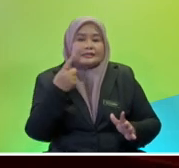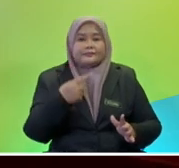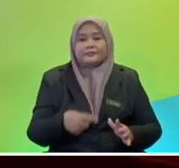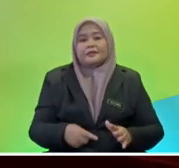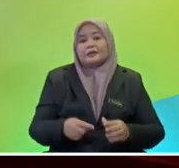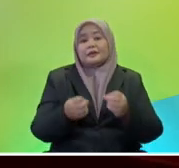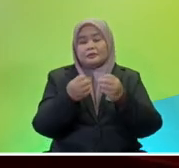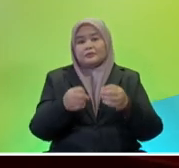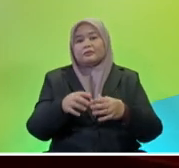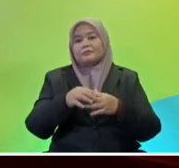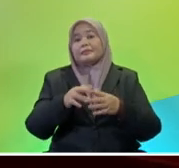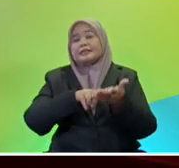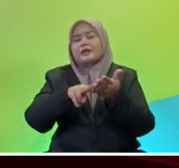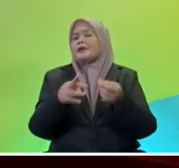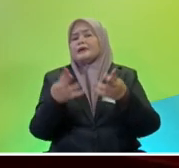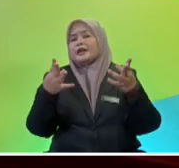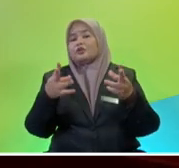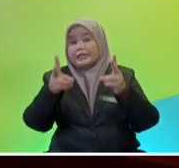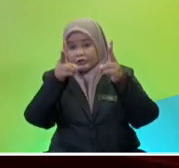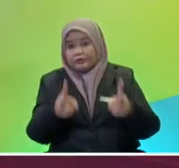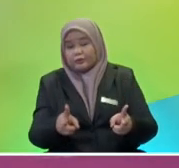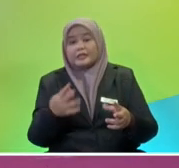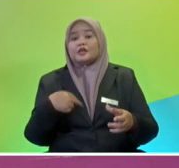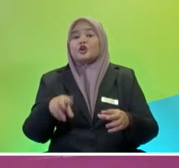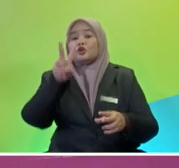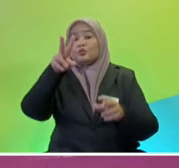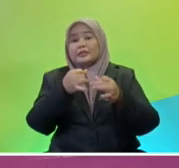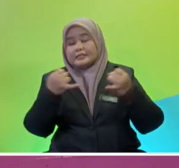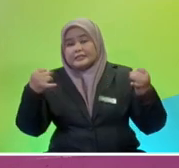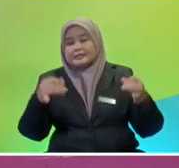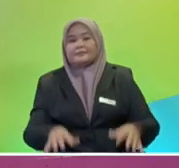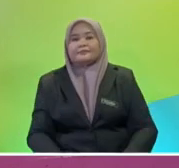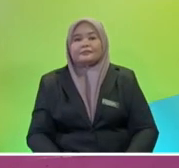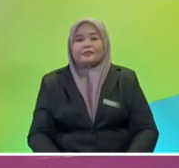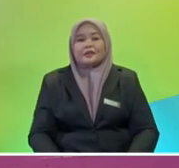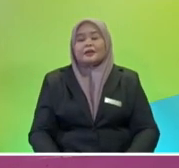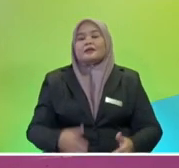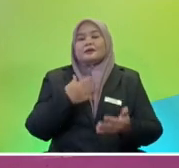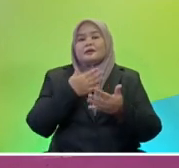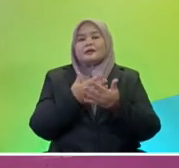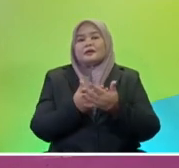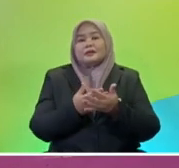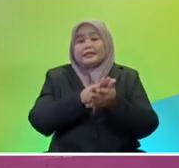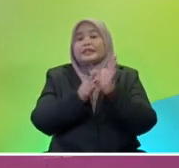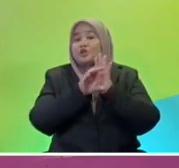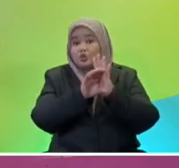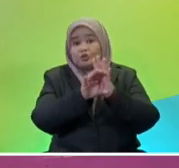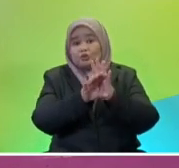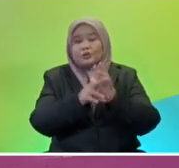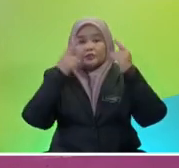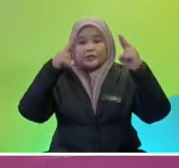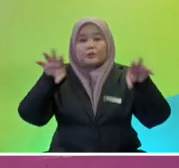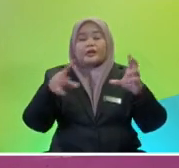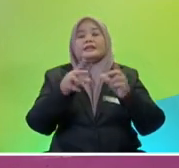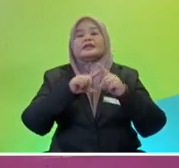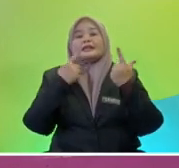beramai-ramai dan bacaan individu ada dua jenis instrumen Oke jadi ini contoh misalnya